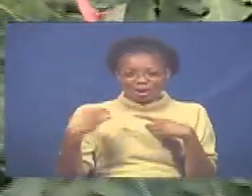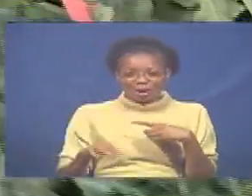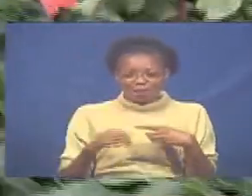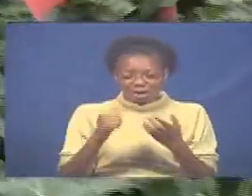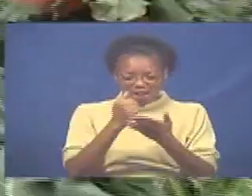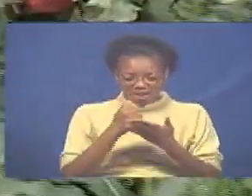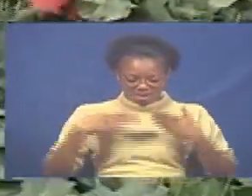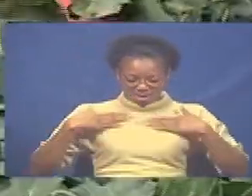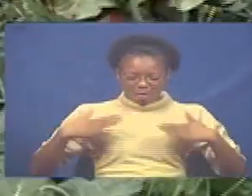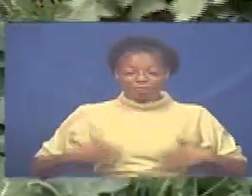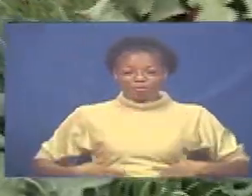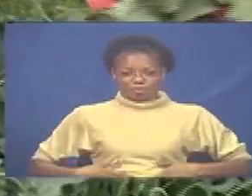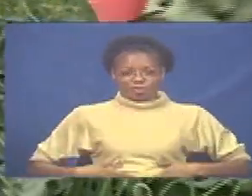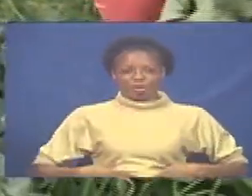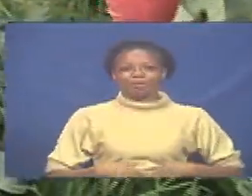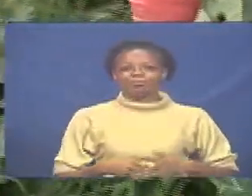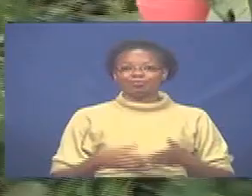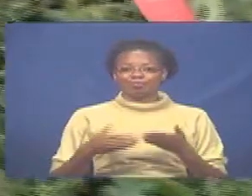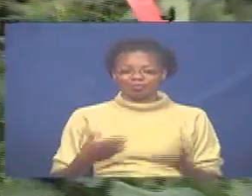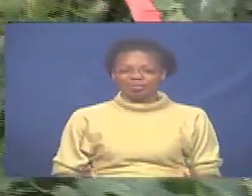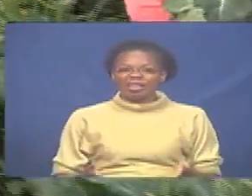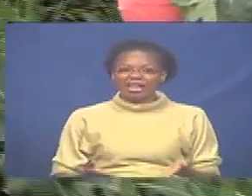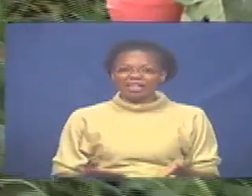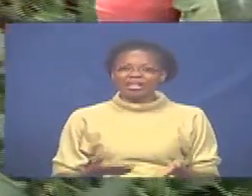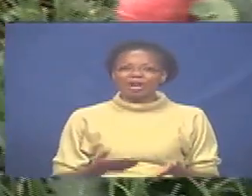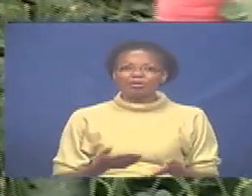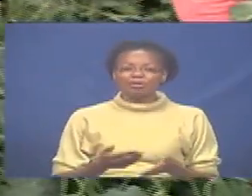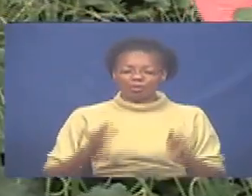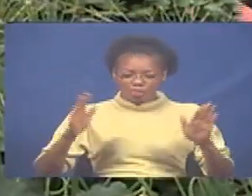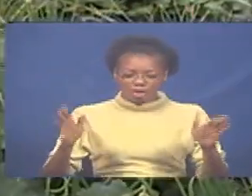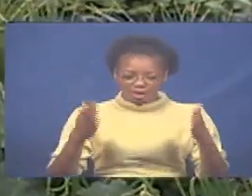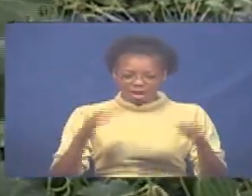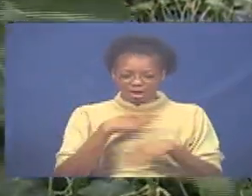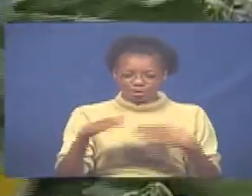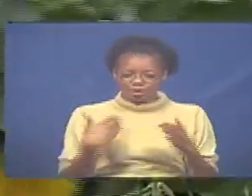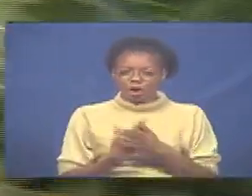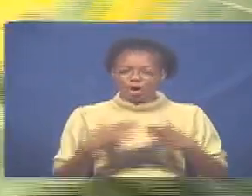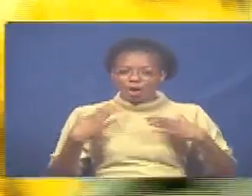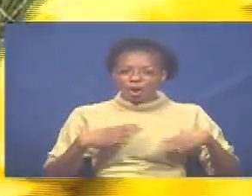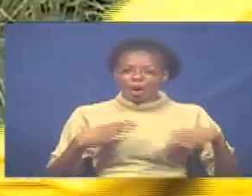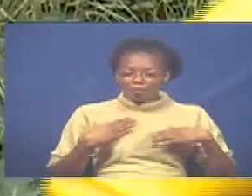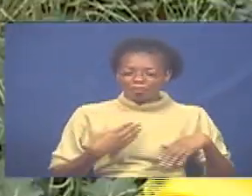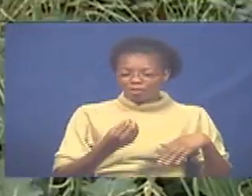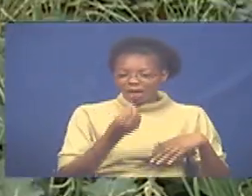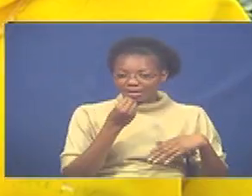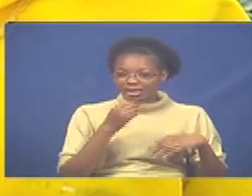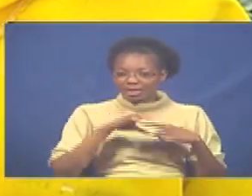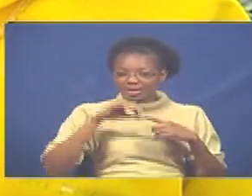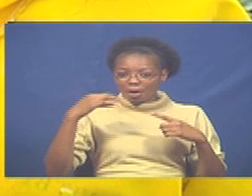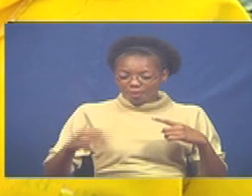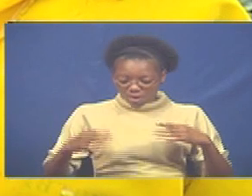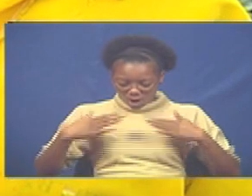na madini muhimu kwa afya ya binadamu. Kwa sasa wamehamasishwa kuhusu mboga ambazo